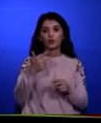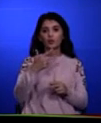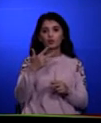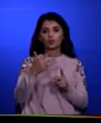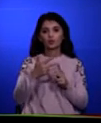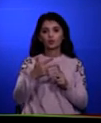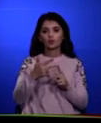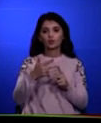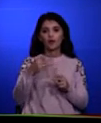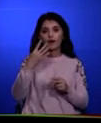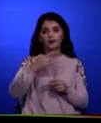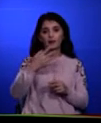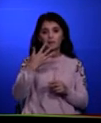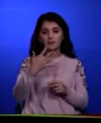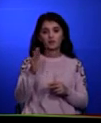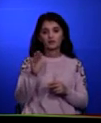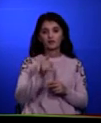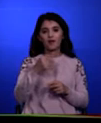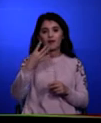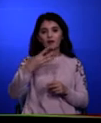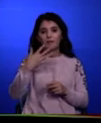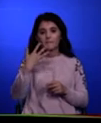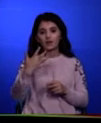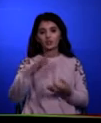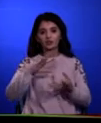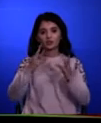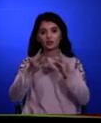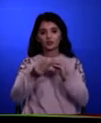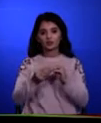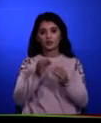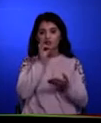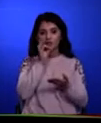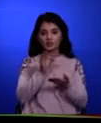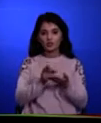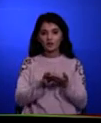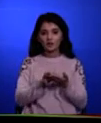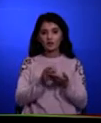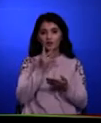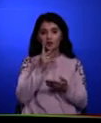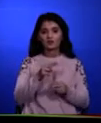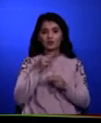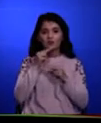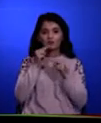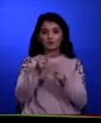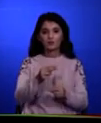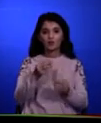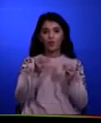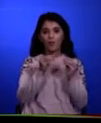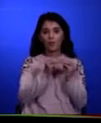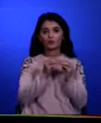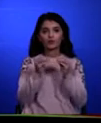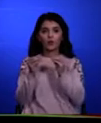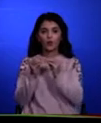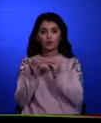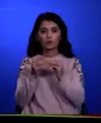ustunimizda 45 bilan 45 ning yig'indisi ahamiyat beramiz. O'nliklarni